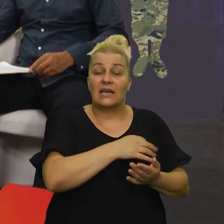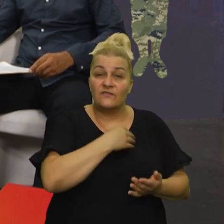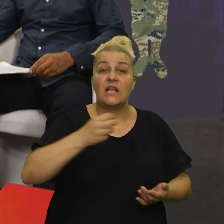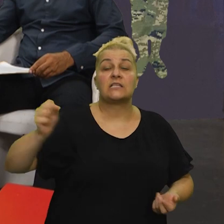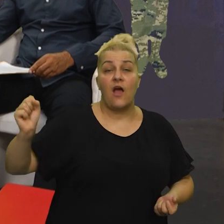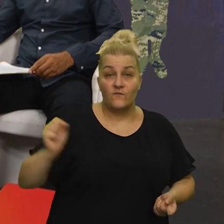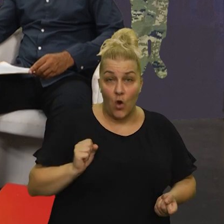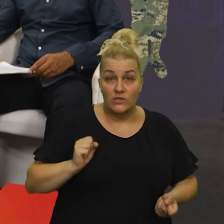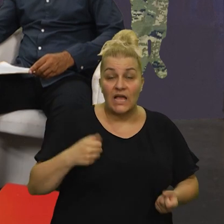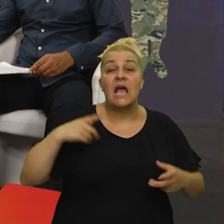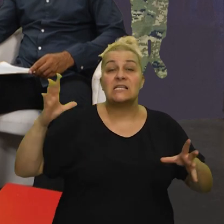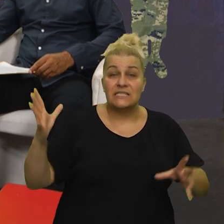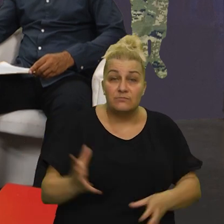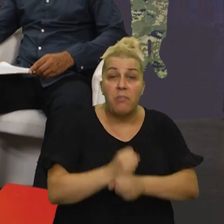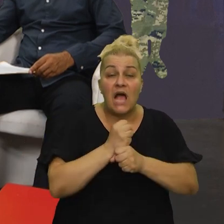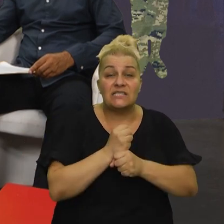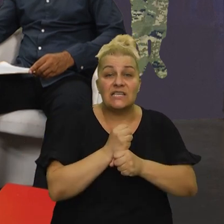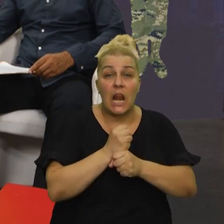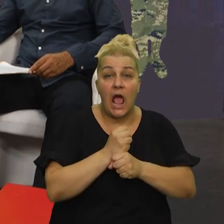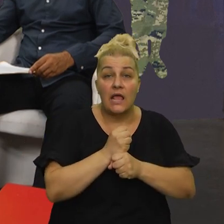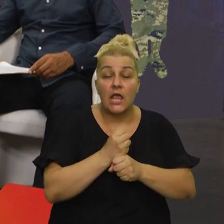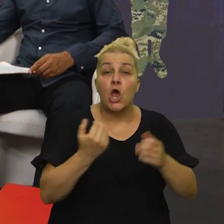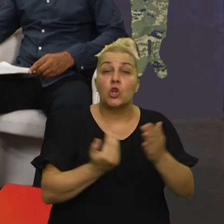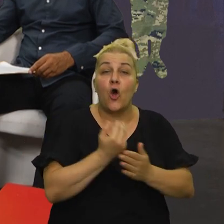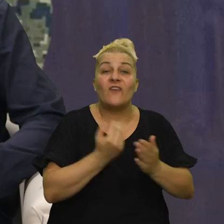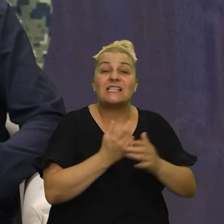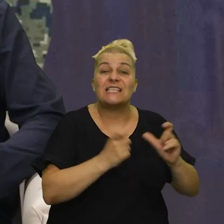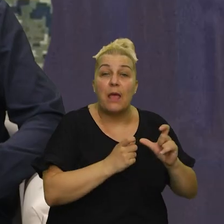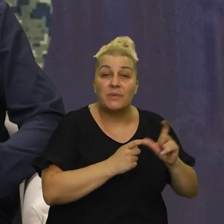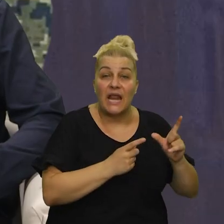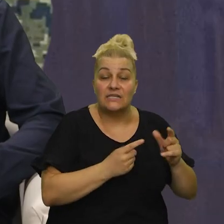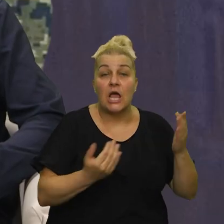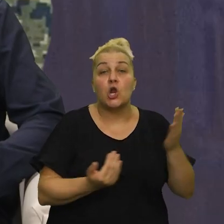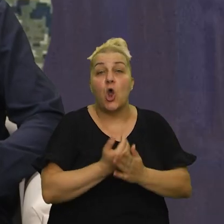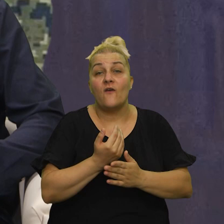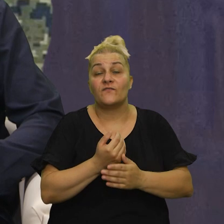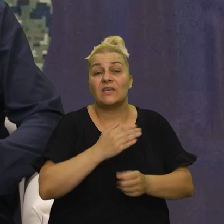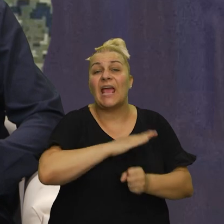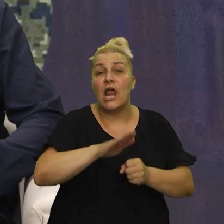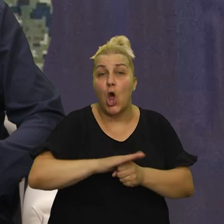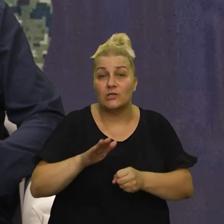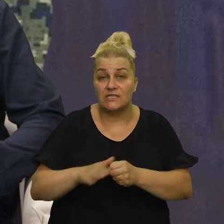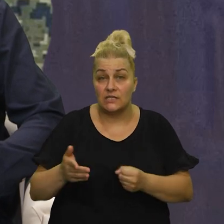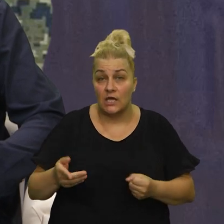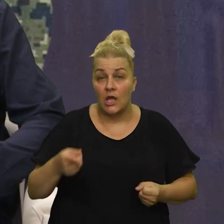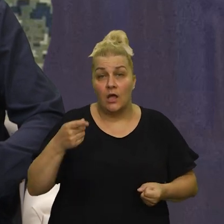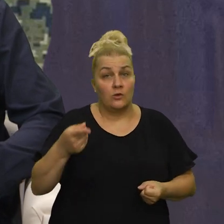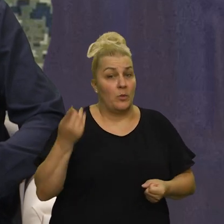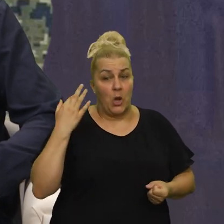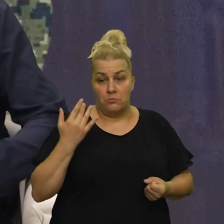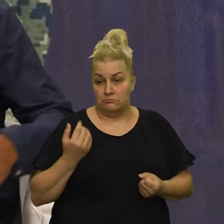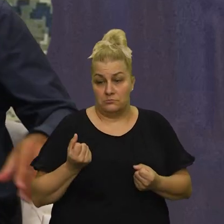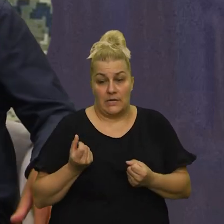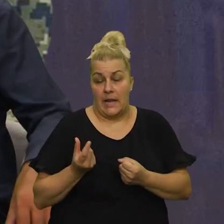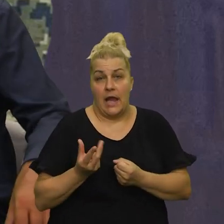je spasila Novu Srebrenicu, novi genocid. Nije se radilo o danima, o satima,